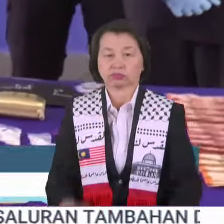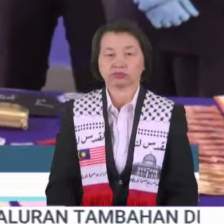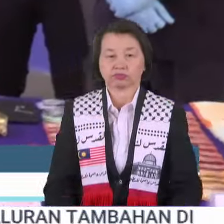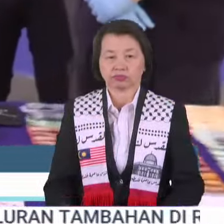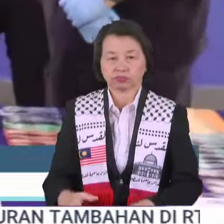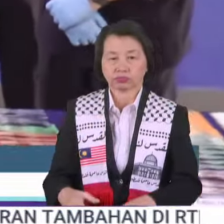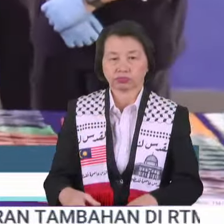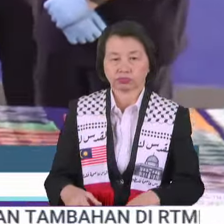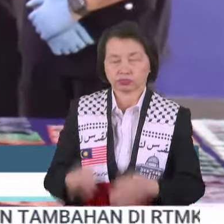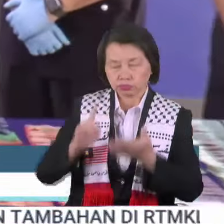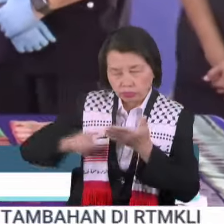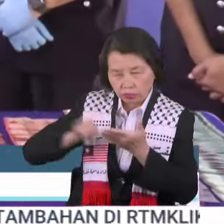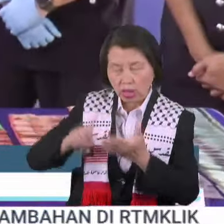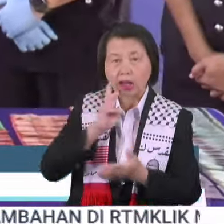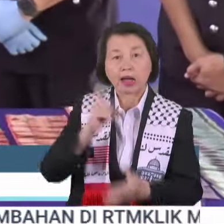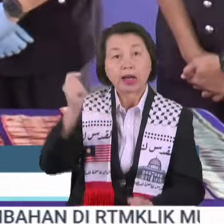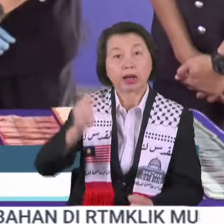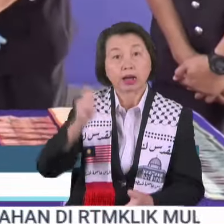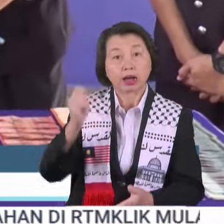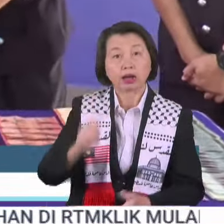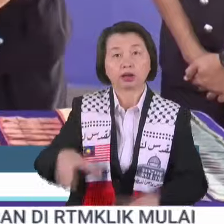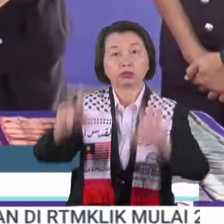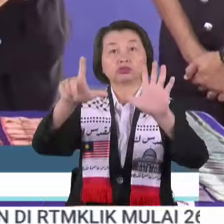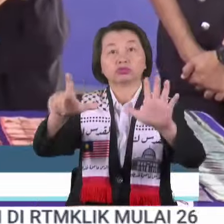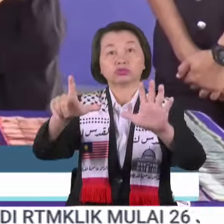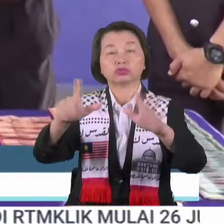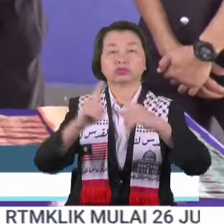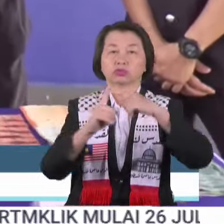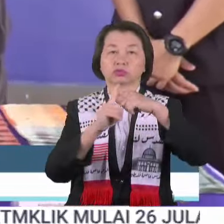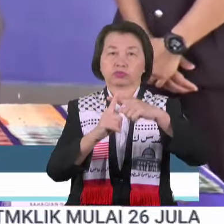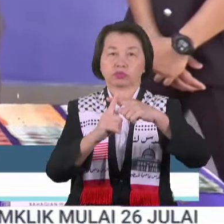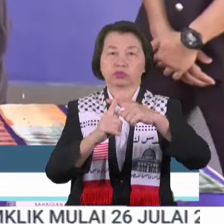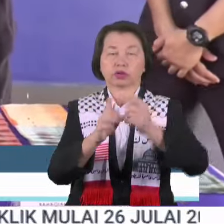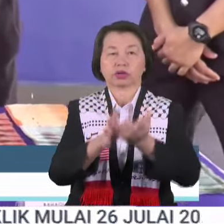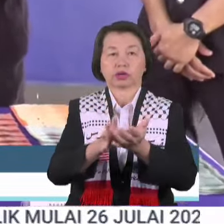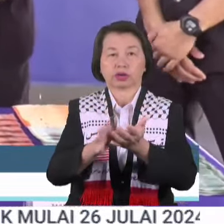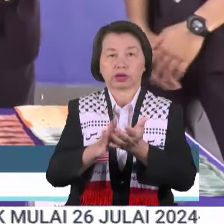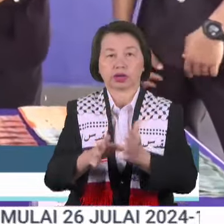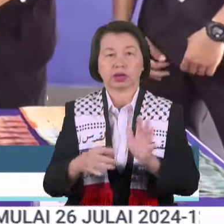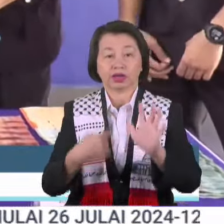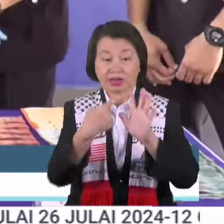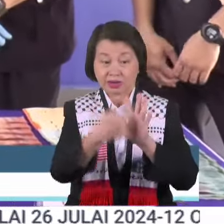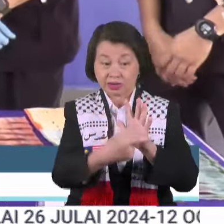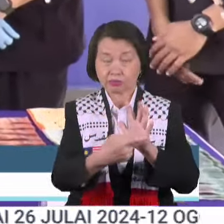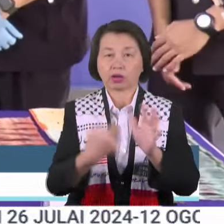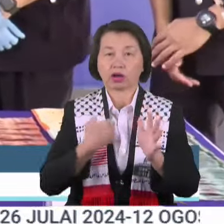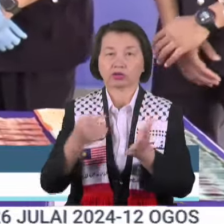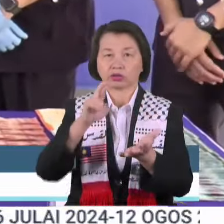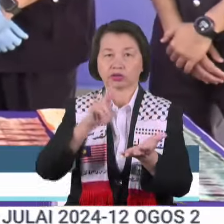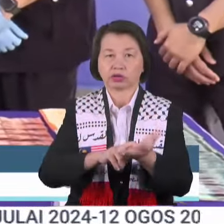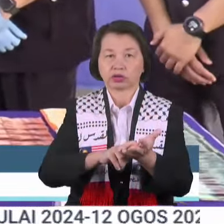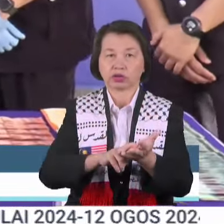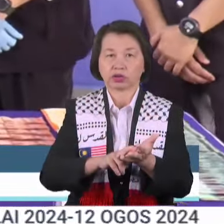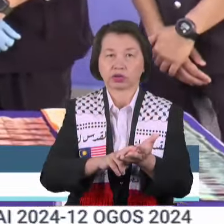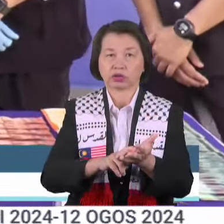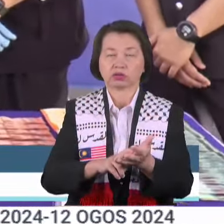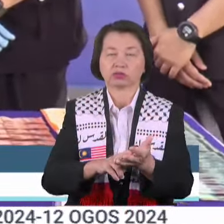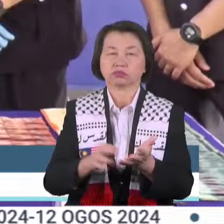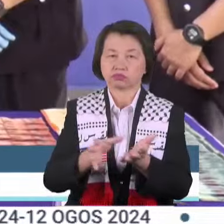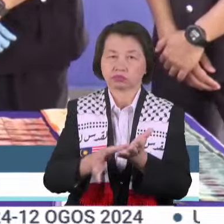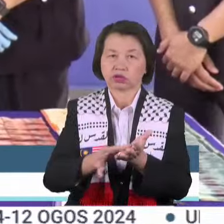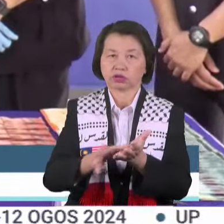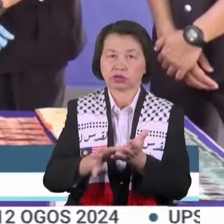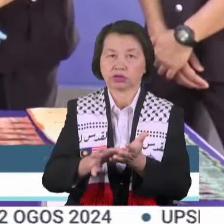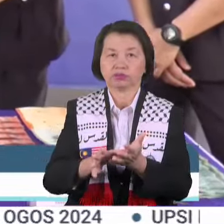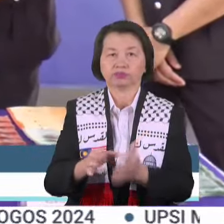Saringan Air Kencing mendapati 7 suspek positif dadah. Selain 5 daripada mereka ada rekod jenayah narkotik. Polis